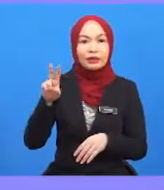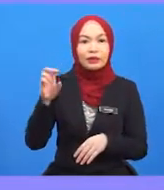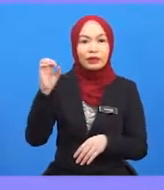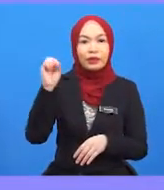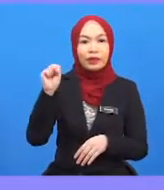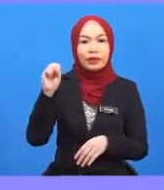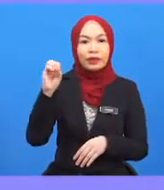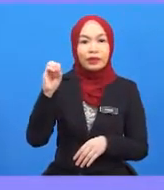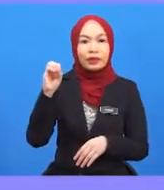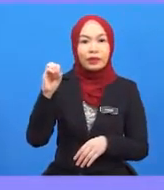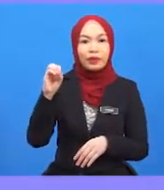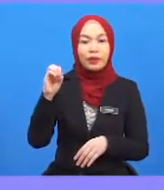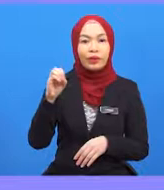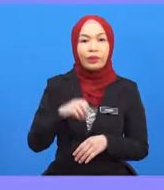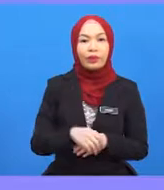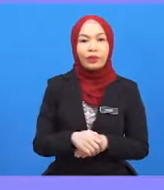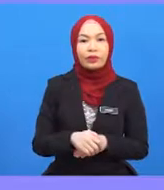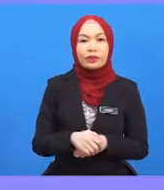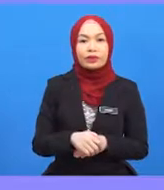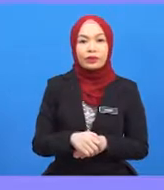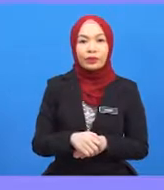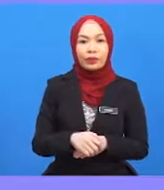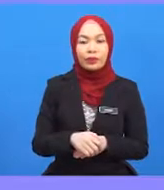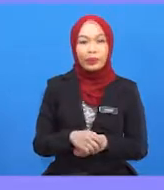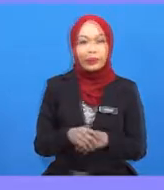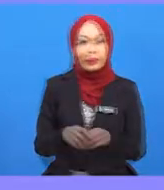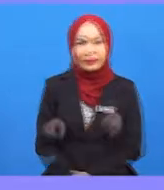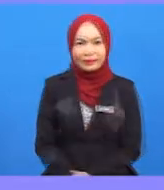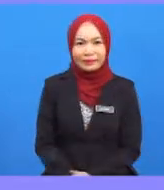menghasilkan natrium sulfat dan air.